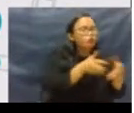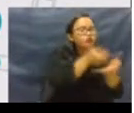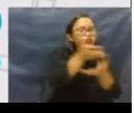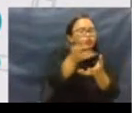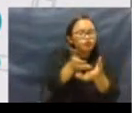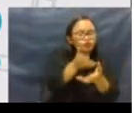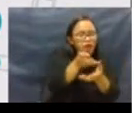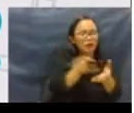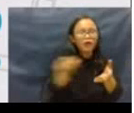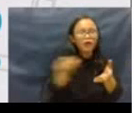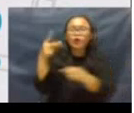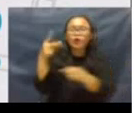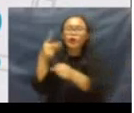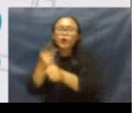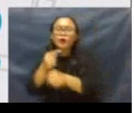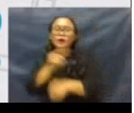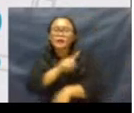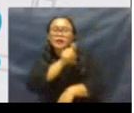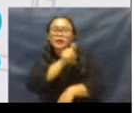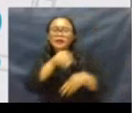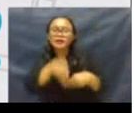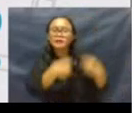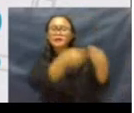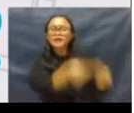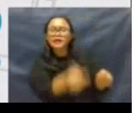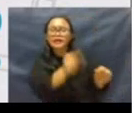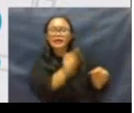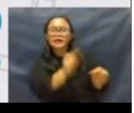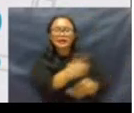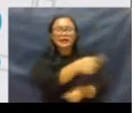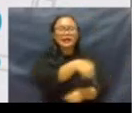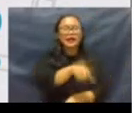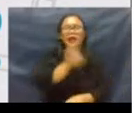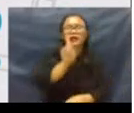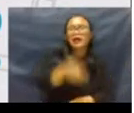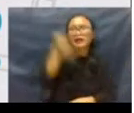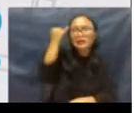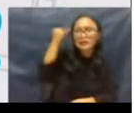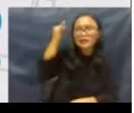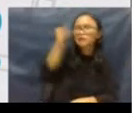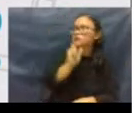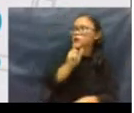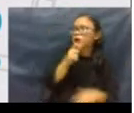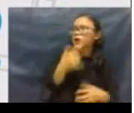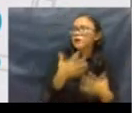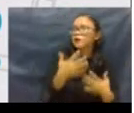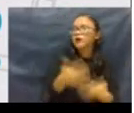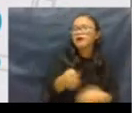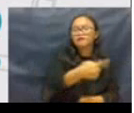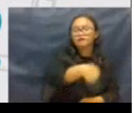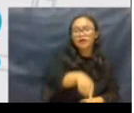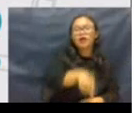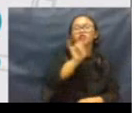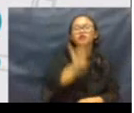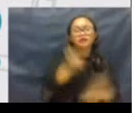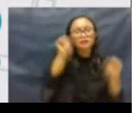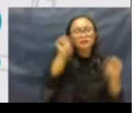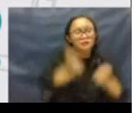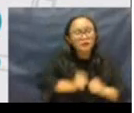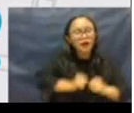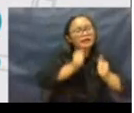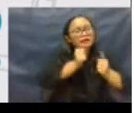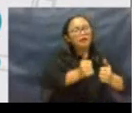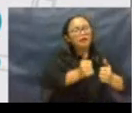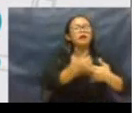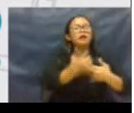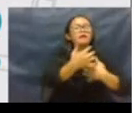pertanyaan, meminta mereka untuk punya gagasan, dan kemudian mereka mengemukakan gagasannya, kemudian dipraktikkan. Kalau